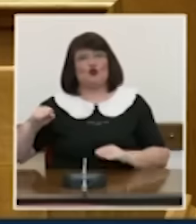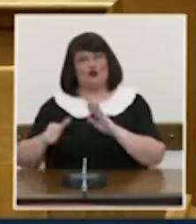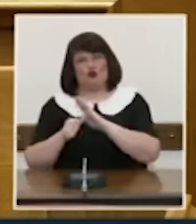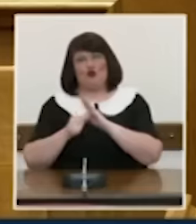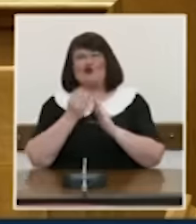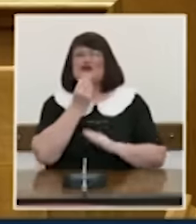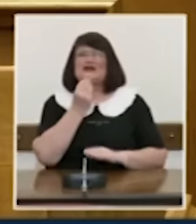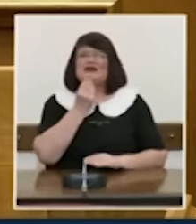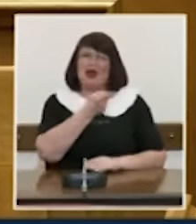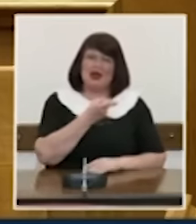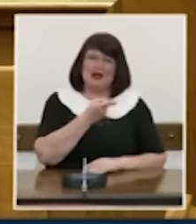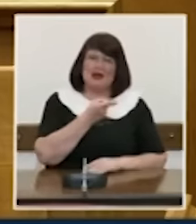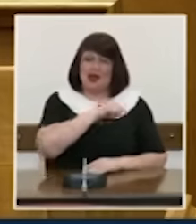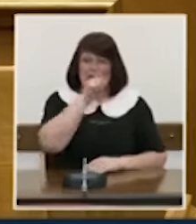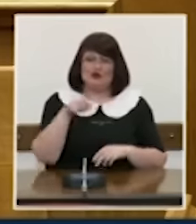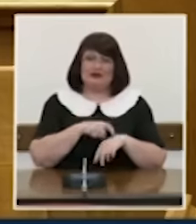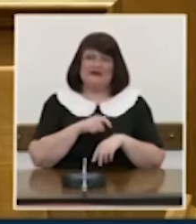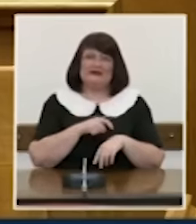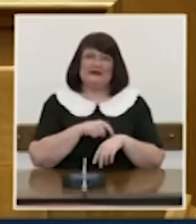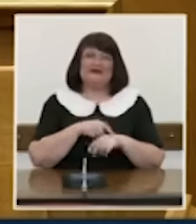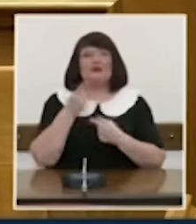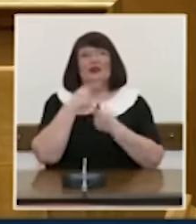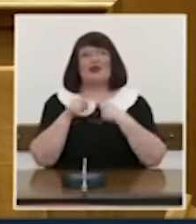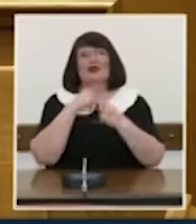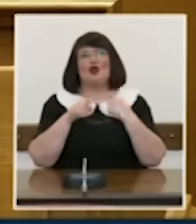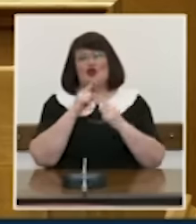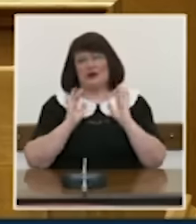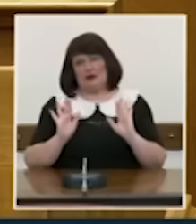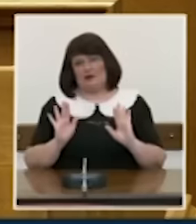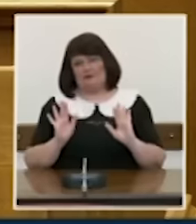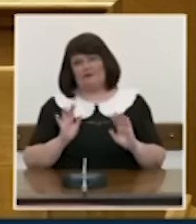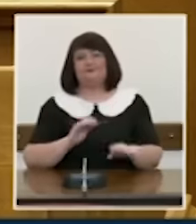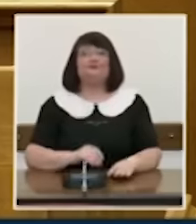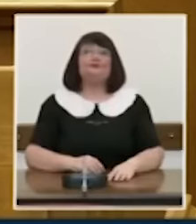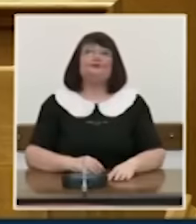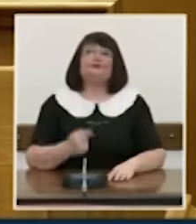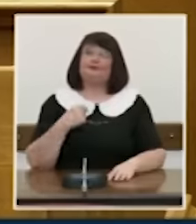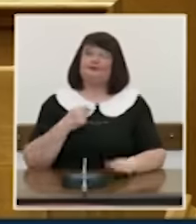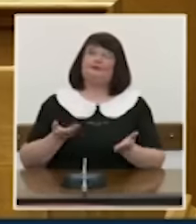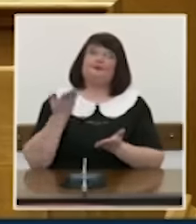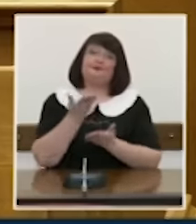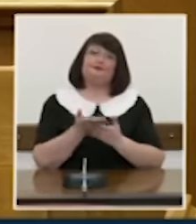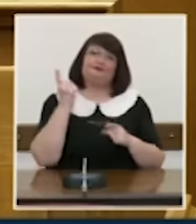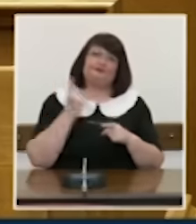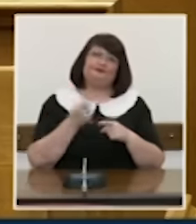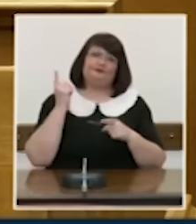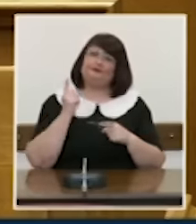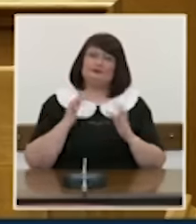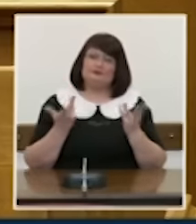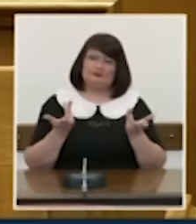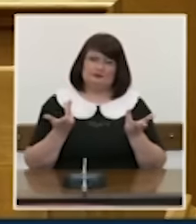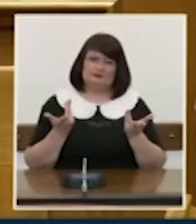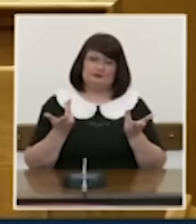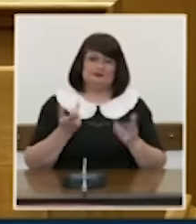έχουν δώσει μέχρι σήμερα άλοθη για τη στάση της. Εμείς σας προτείναμε απλά και καθαρά, αφού και